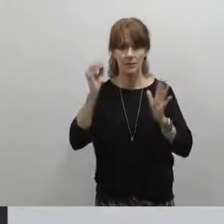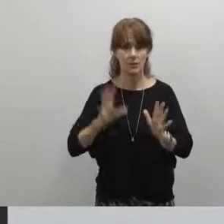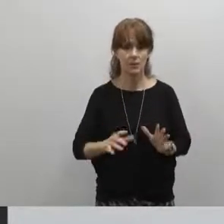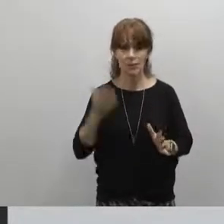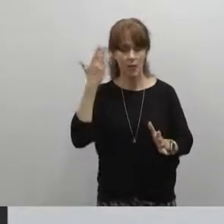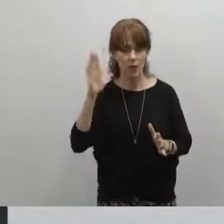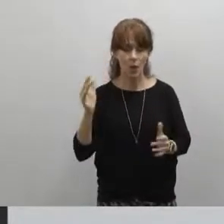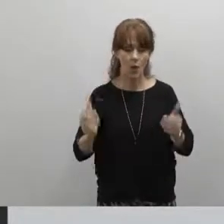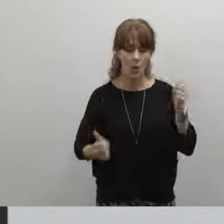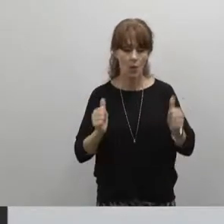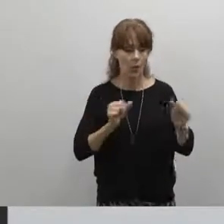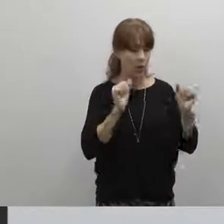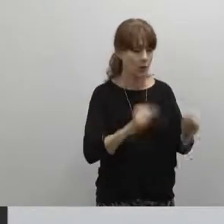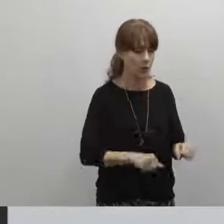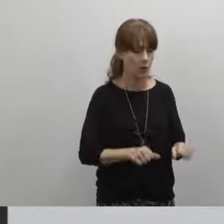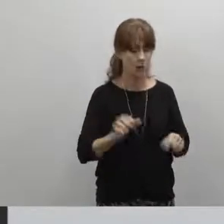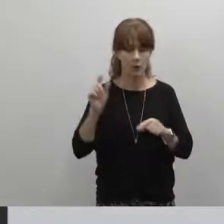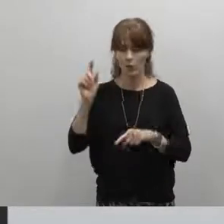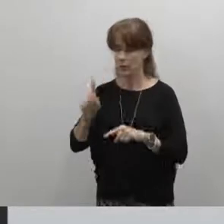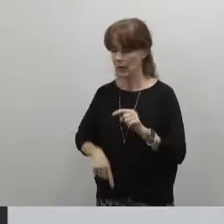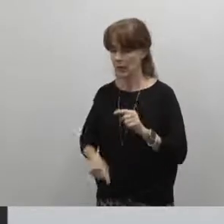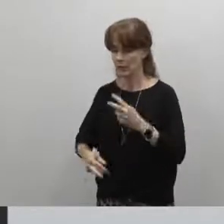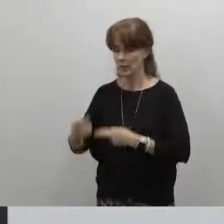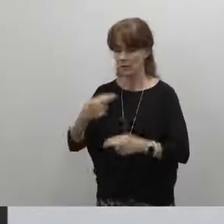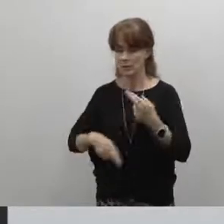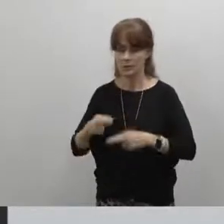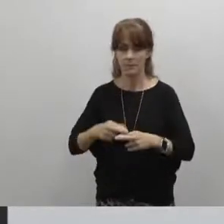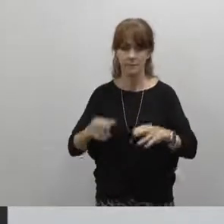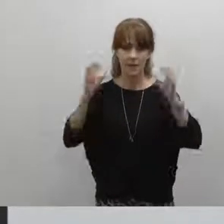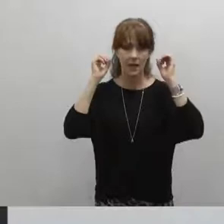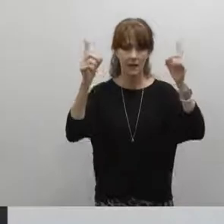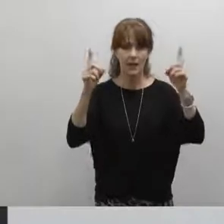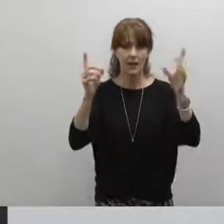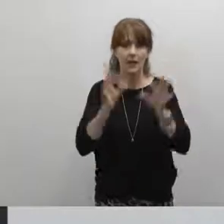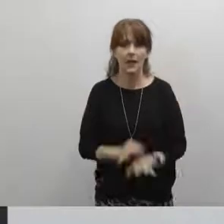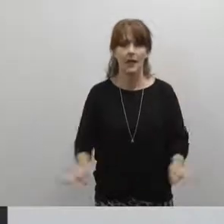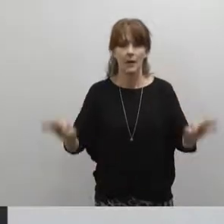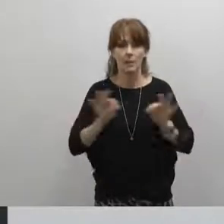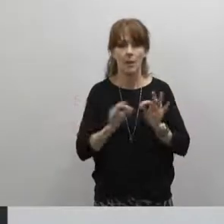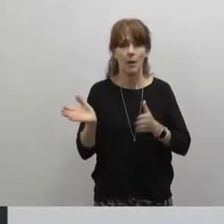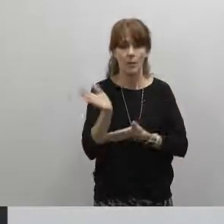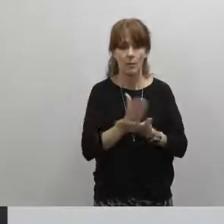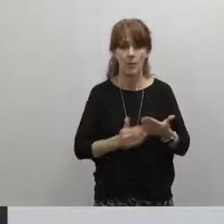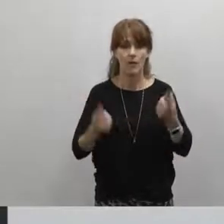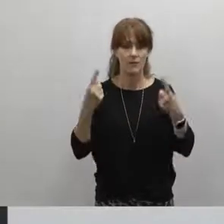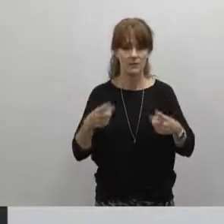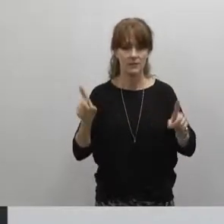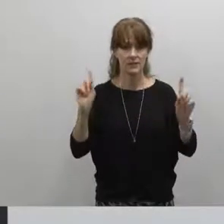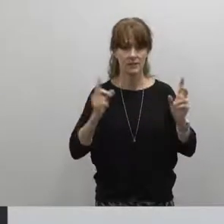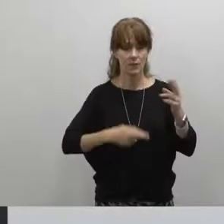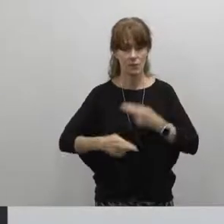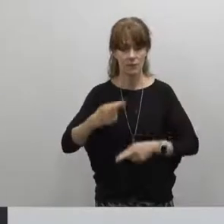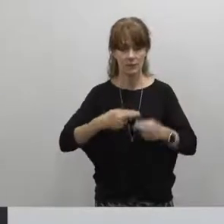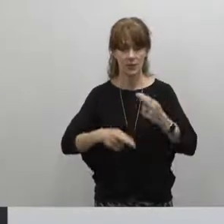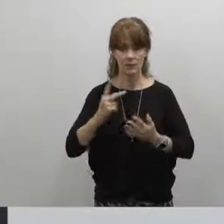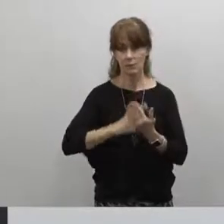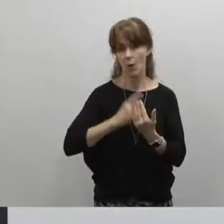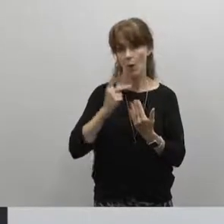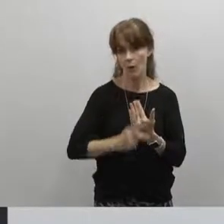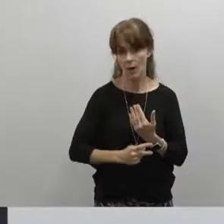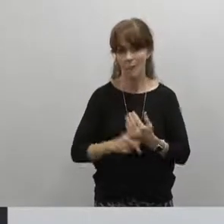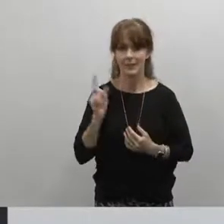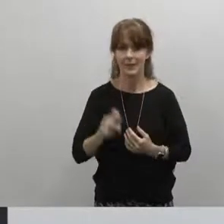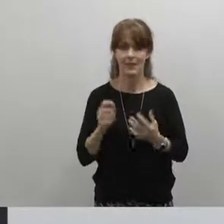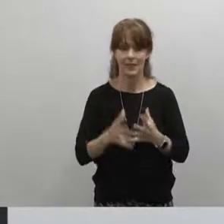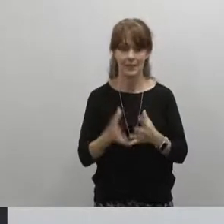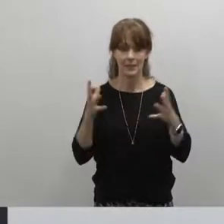khá khơi thà nơi tam xa lá riêng khá xa ọt dô lô tê ông bì rập biệp trâu prao kông bóng lãng vinh năng đôi chân này cứ thả